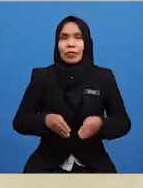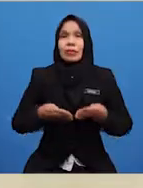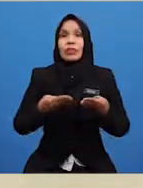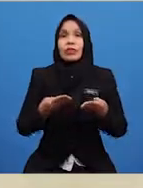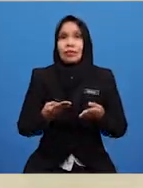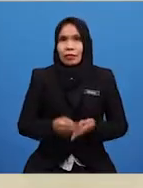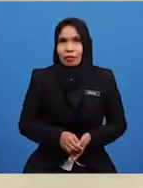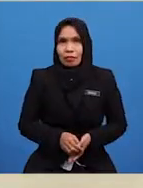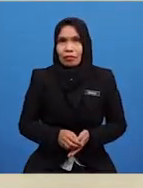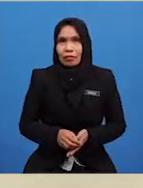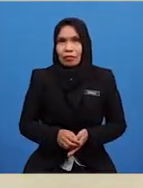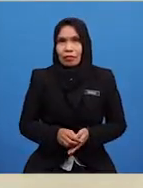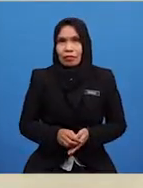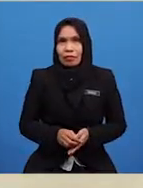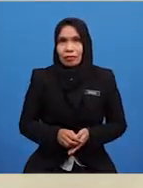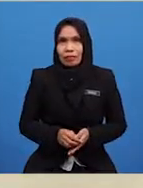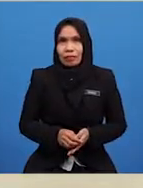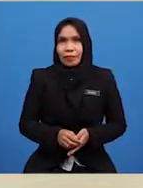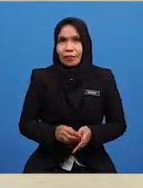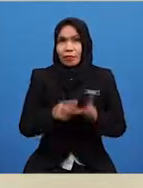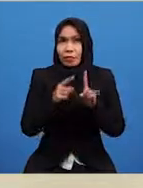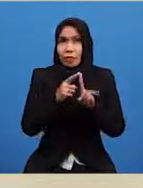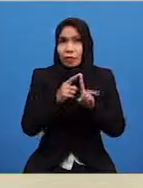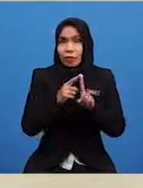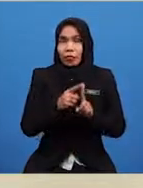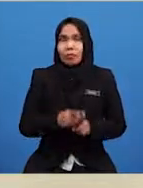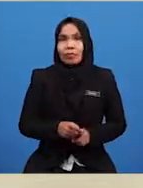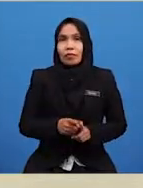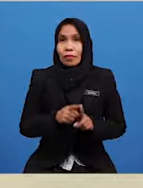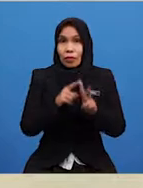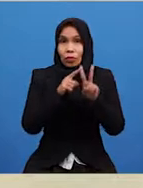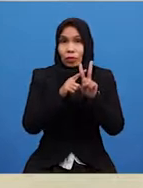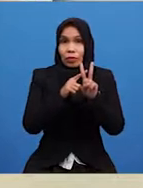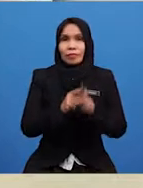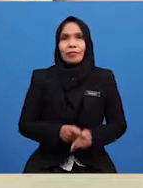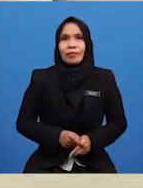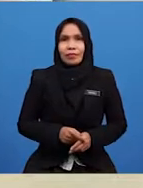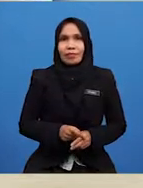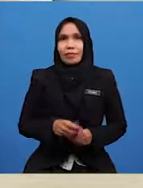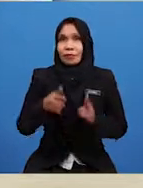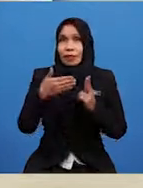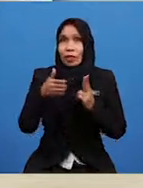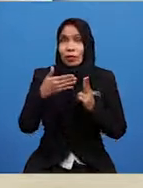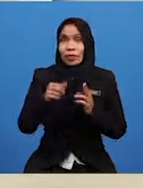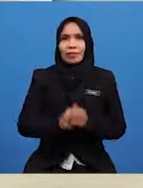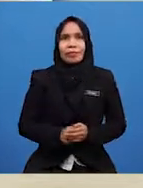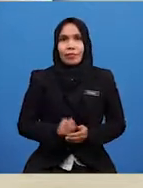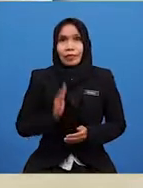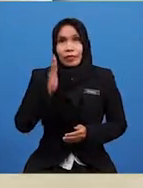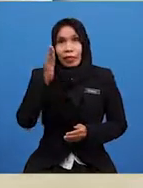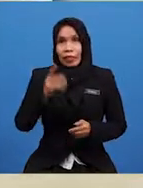ya. Iaitu melalui perkahwinan. Perkahwinan akan mengukuhkan lagi